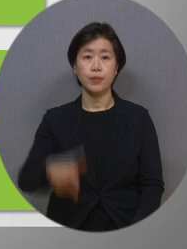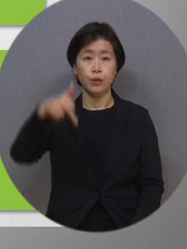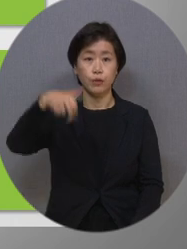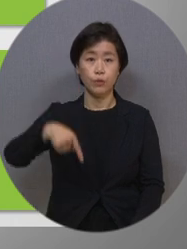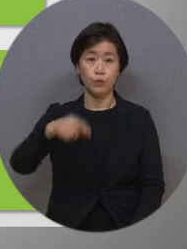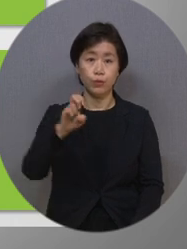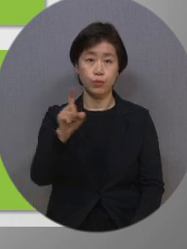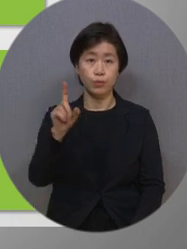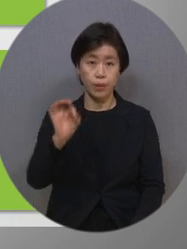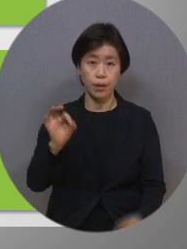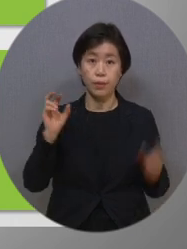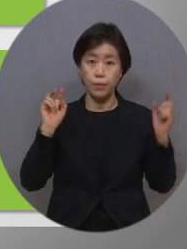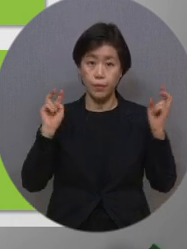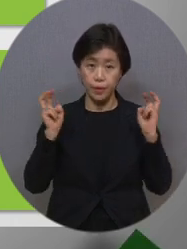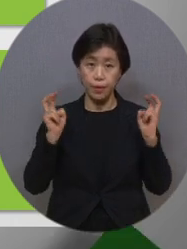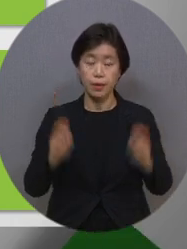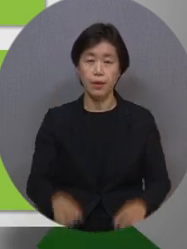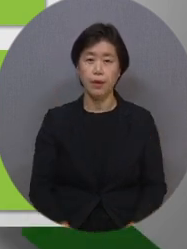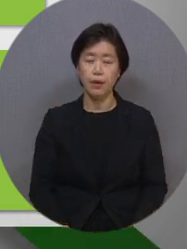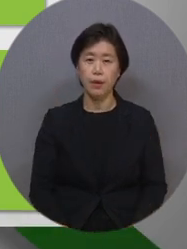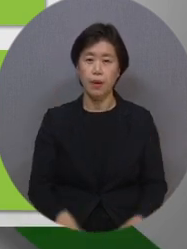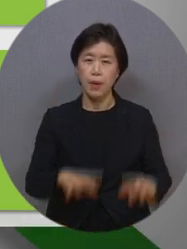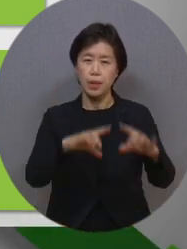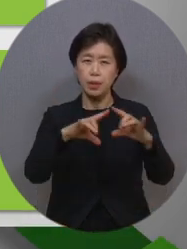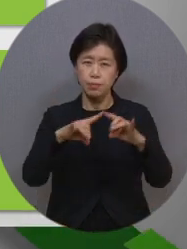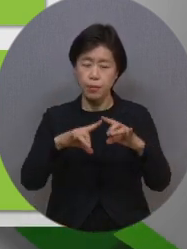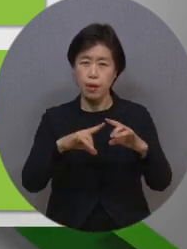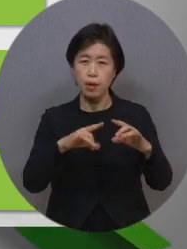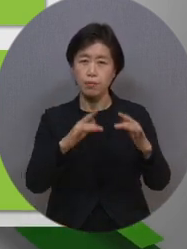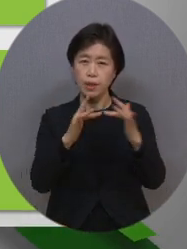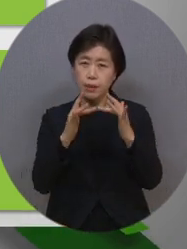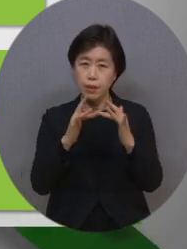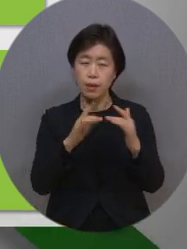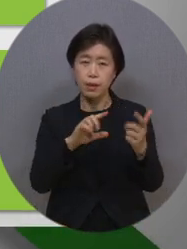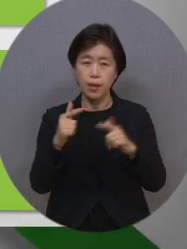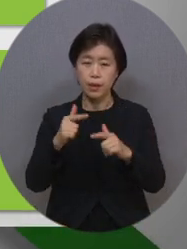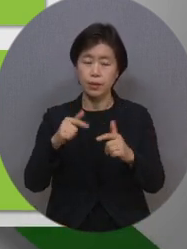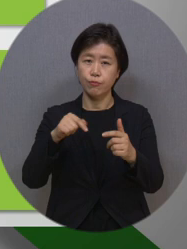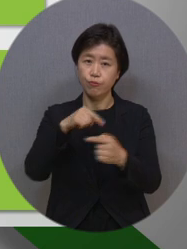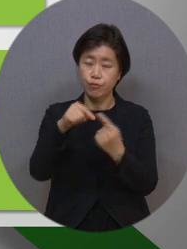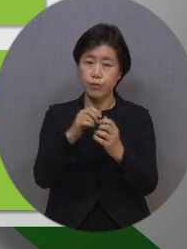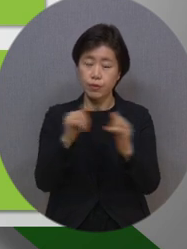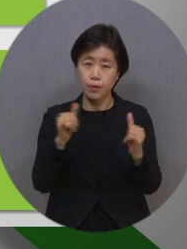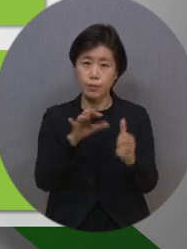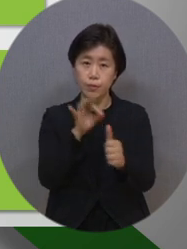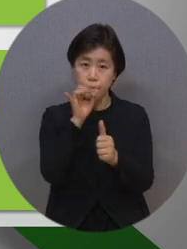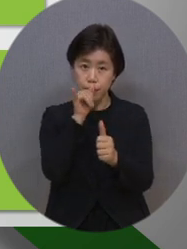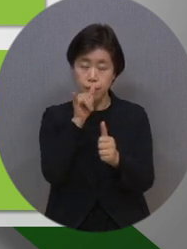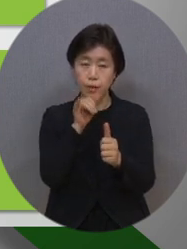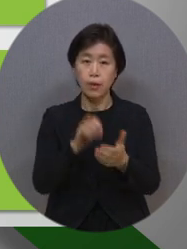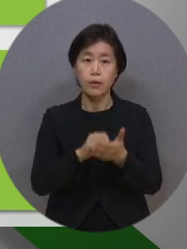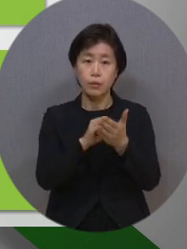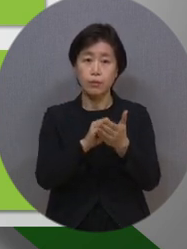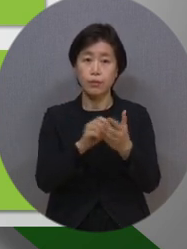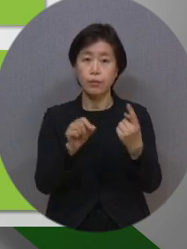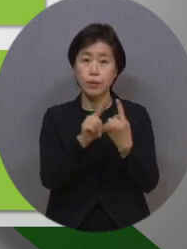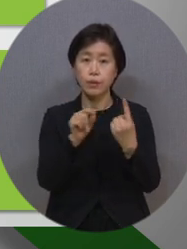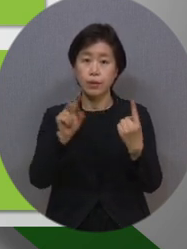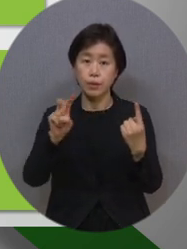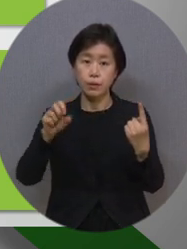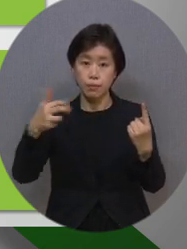쿠팡 주식회사에서 정보 시스템 운영자를 모집합니다. 접수 마감일은 1월